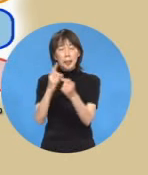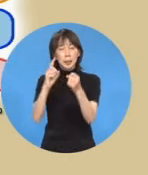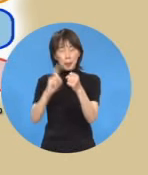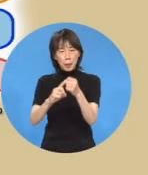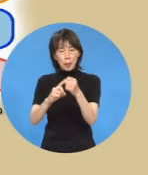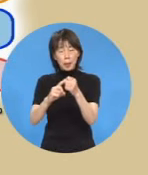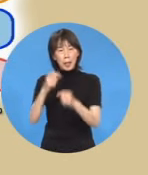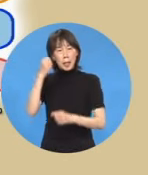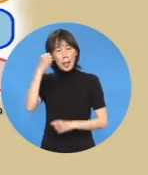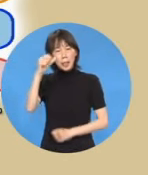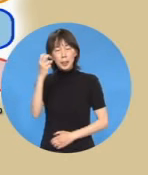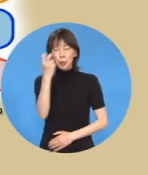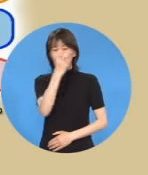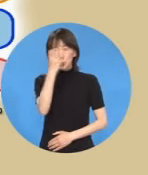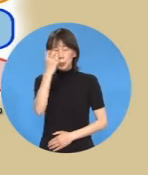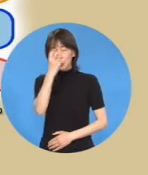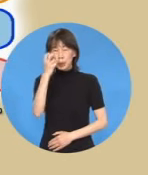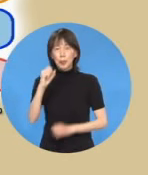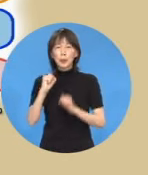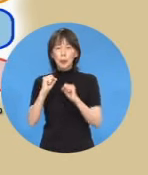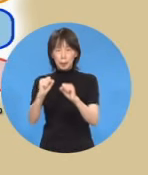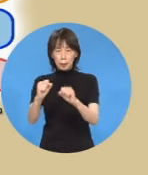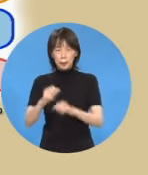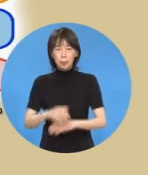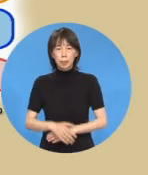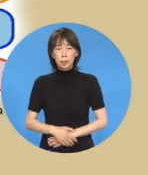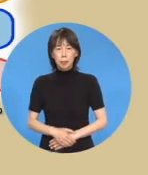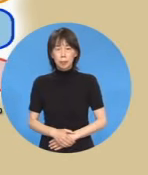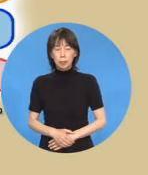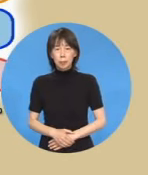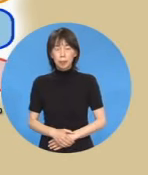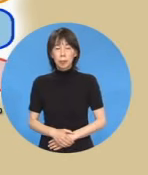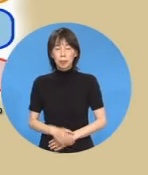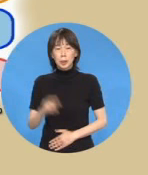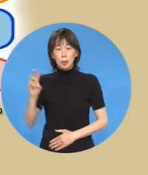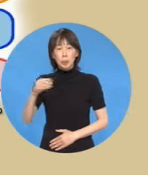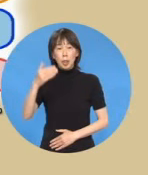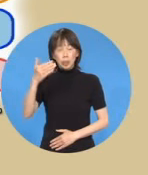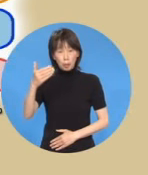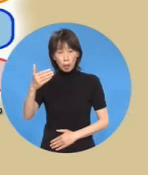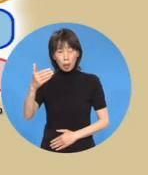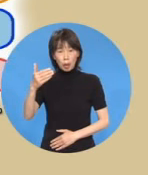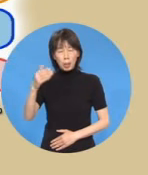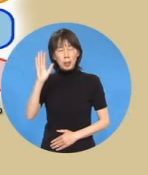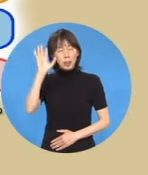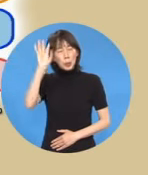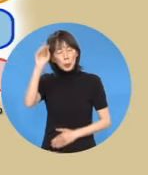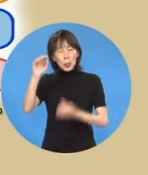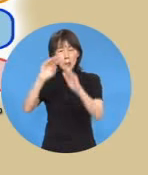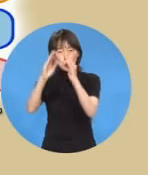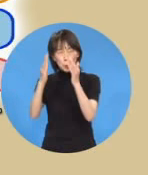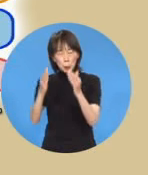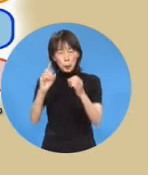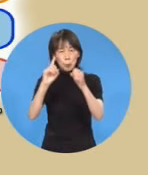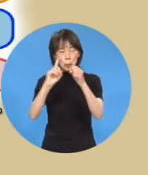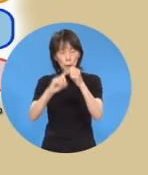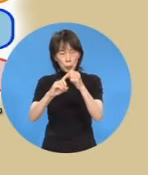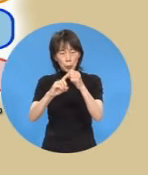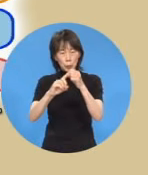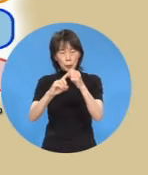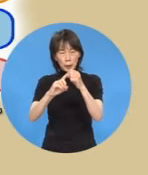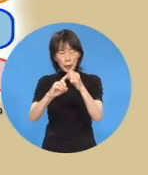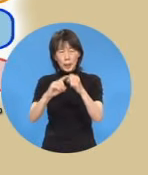向けてアンケート調査を行います区では杉並区の将来像と目標を描い